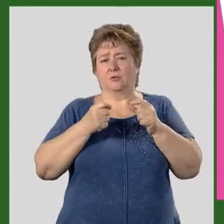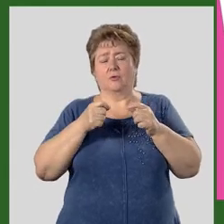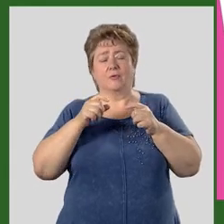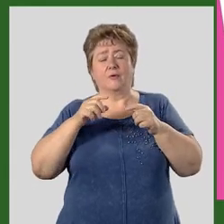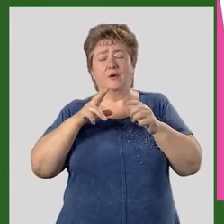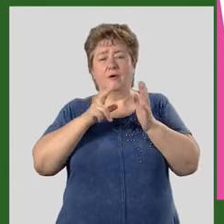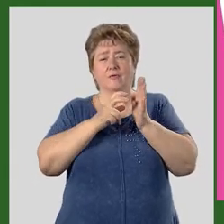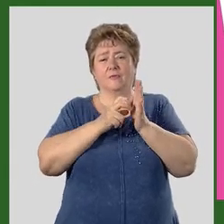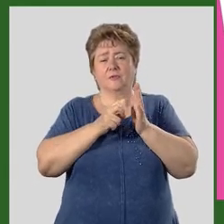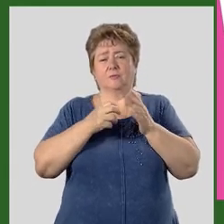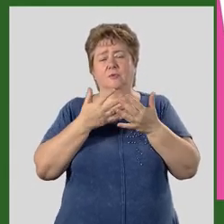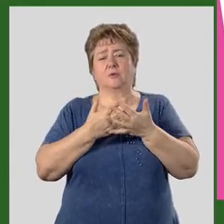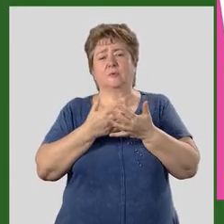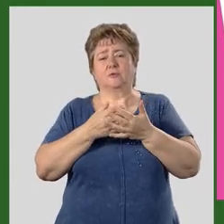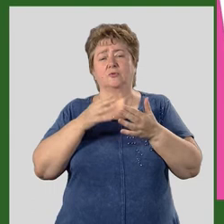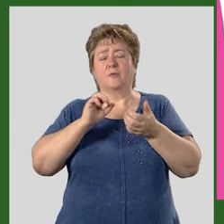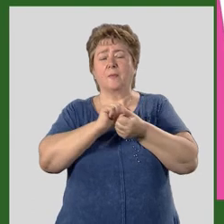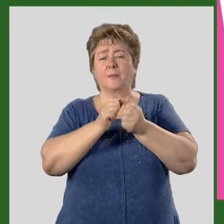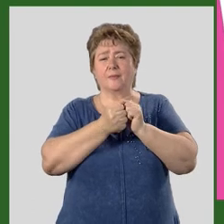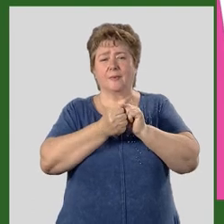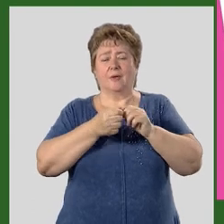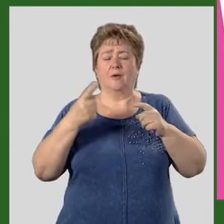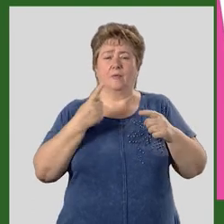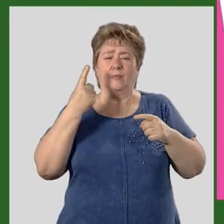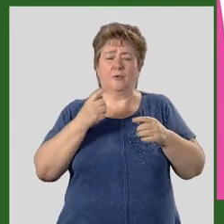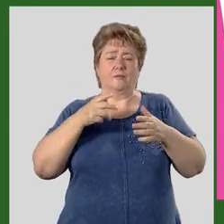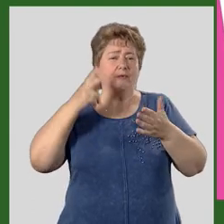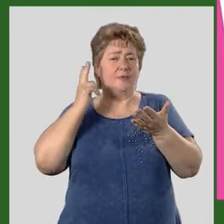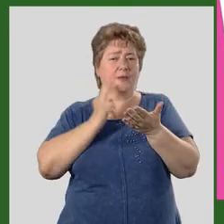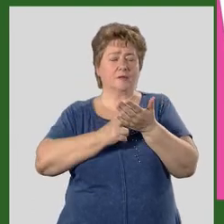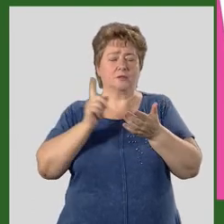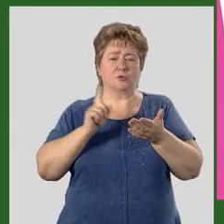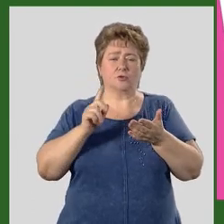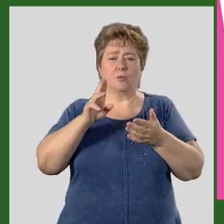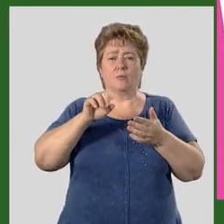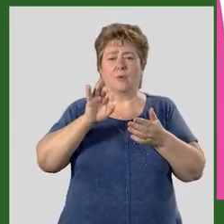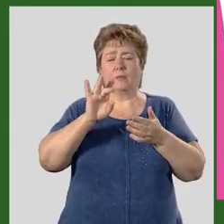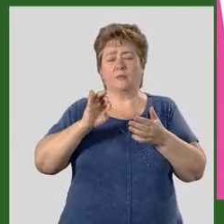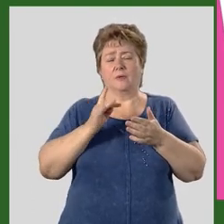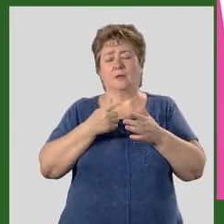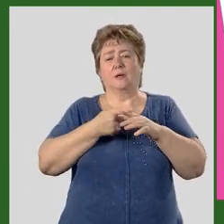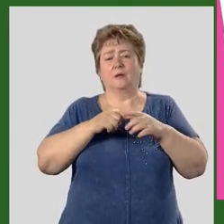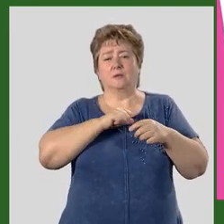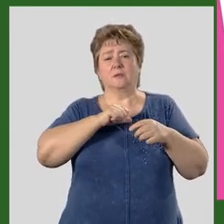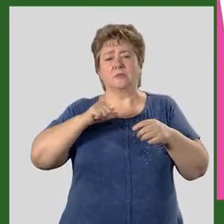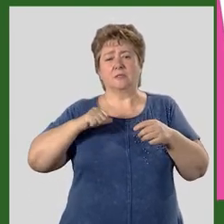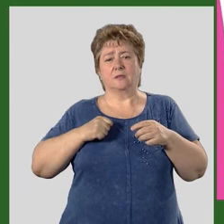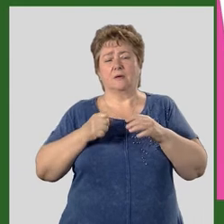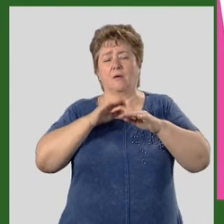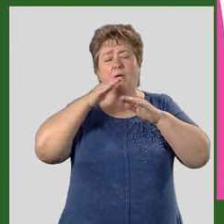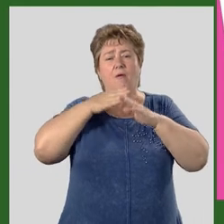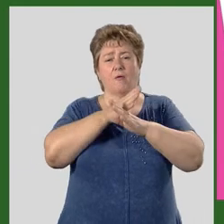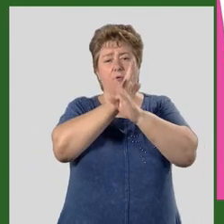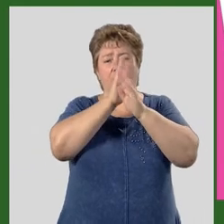и 800 образцов минералов. Он впервые доказал, что Памир – это самостоятельная